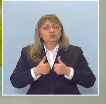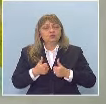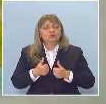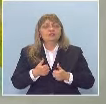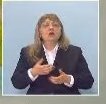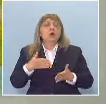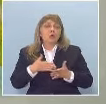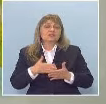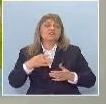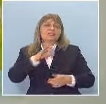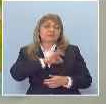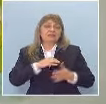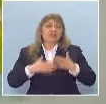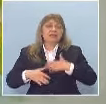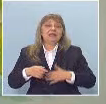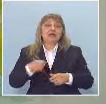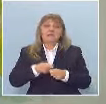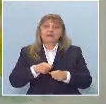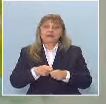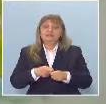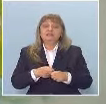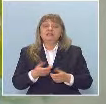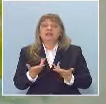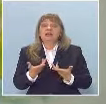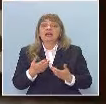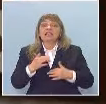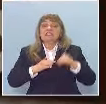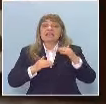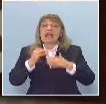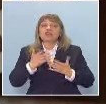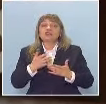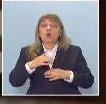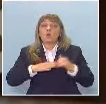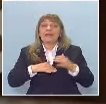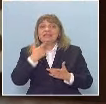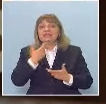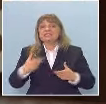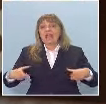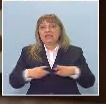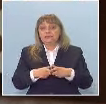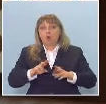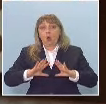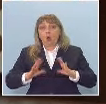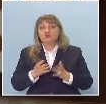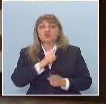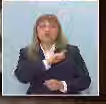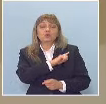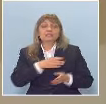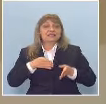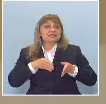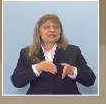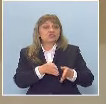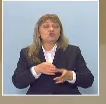награди, изграждат у децата умения за екипност и амбиция да се усъвършенстват. Сега общите им усилия са насочени към изграждането на